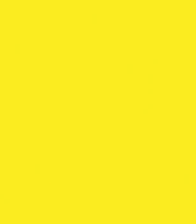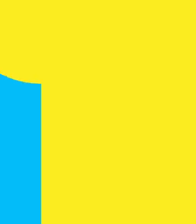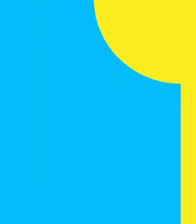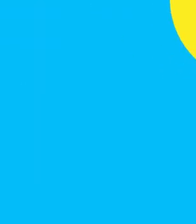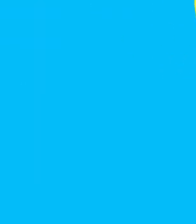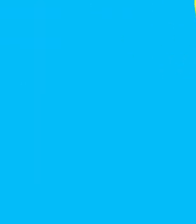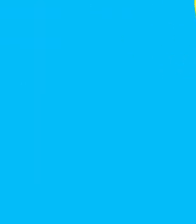than